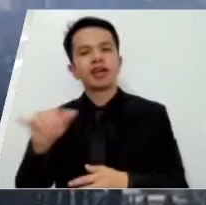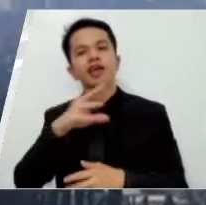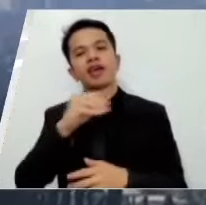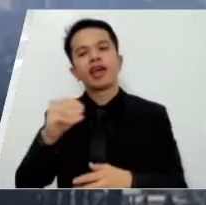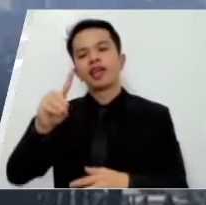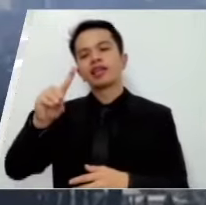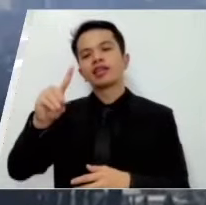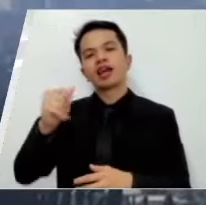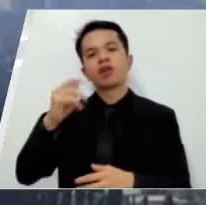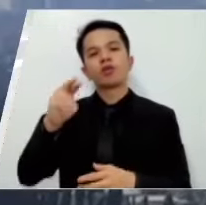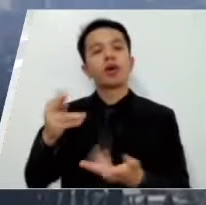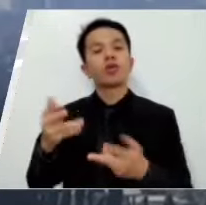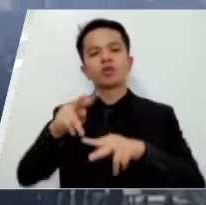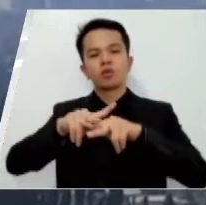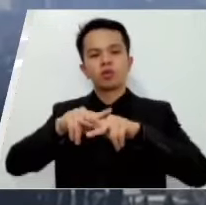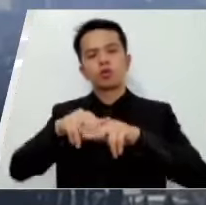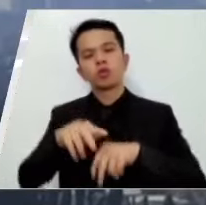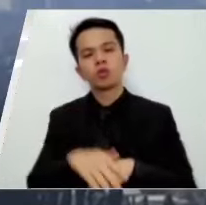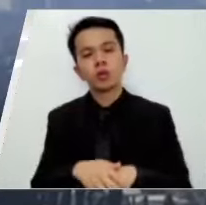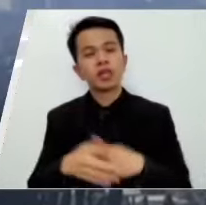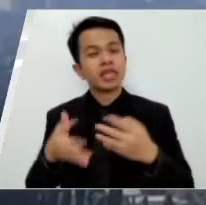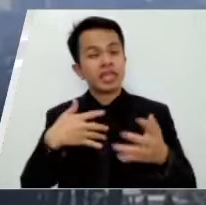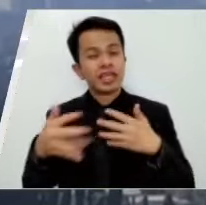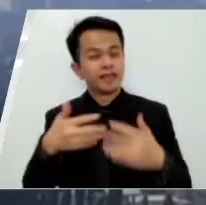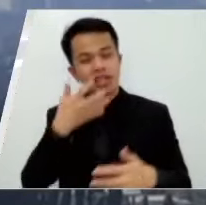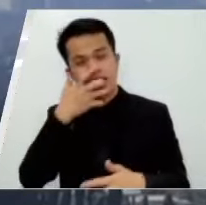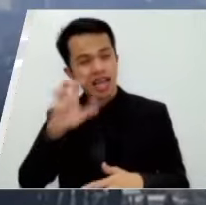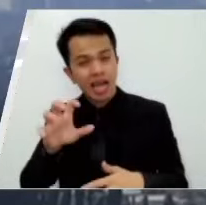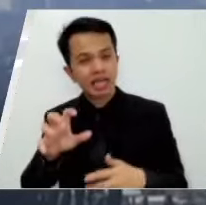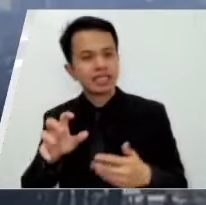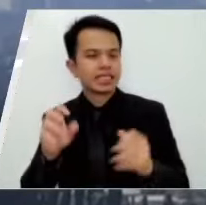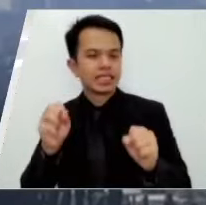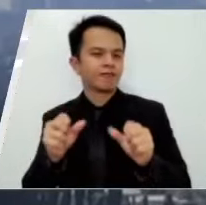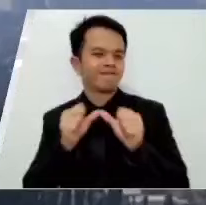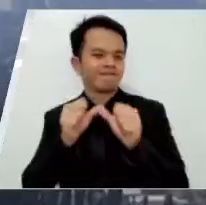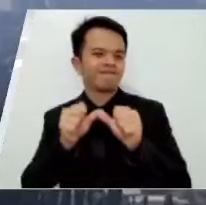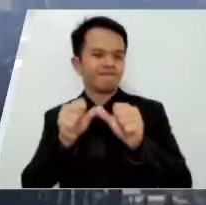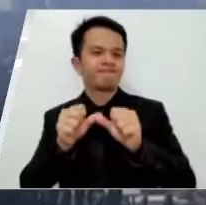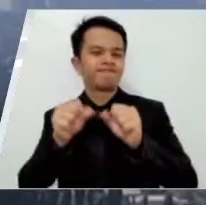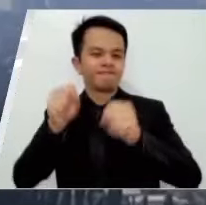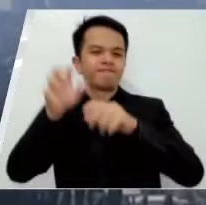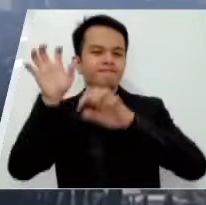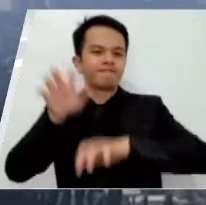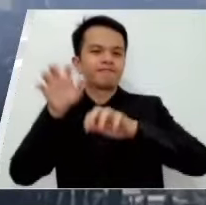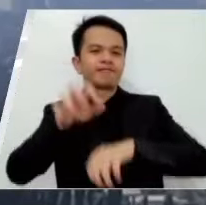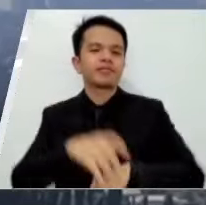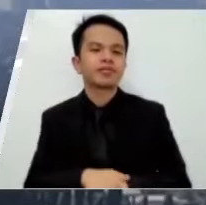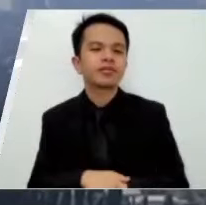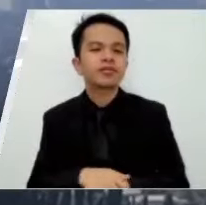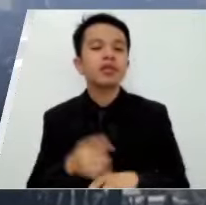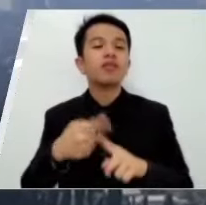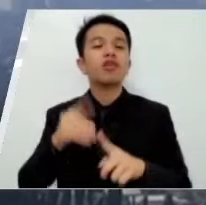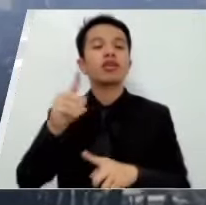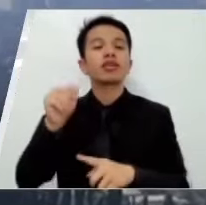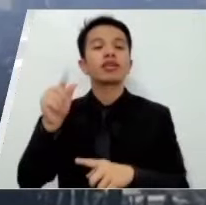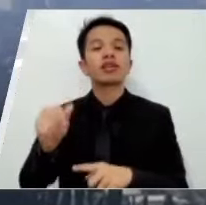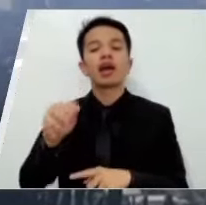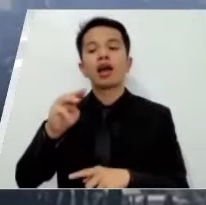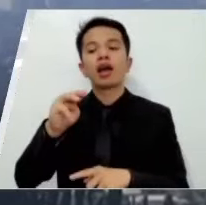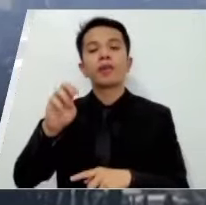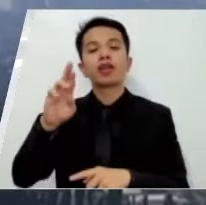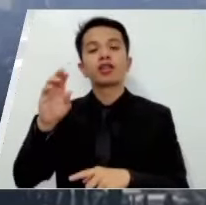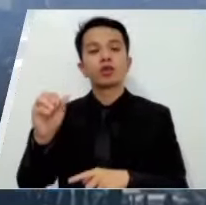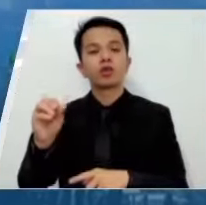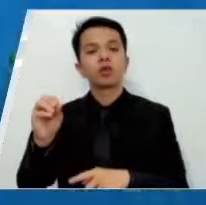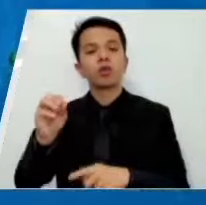Pangasinan. Pero kahit mainit at maalinsangan, nananatili pa rin ang tsansa ng ulan. Base sa datos ng Metro Weather, may tsansa ng ulan sa malaking bahagi